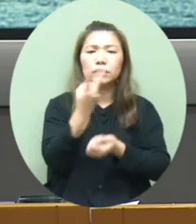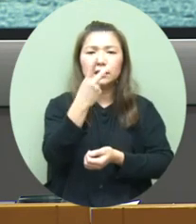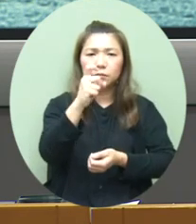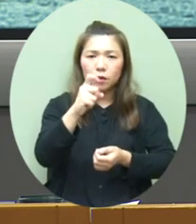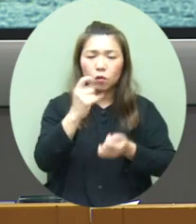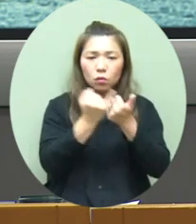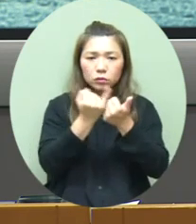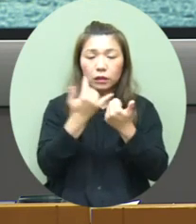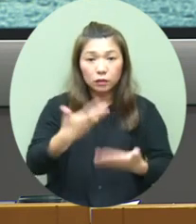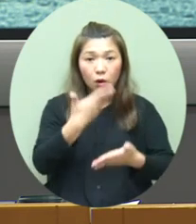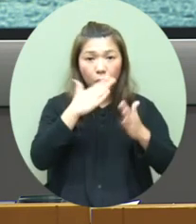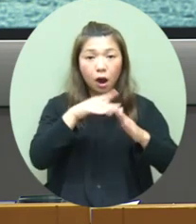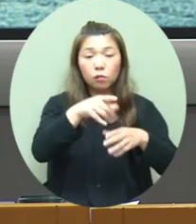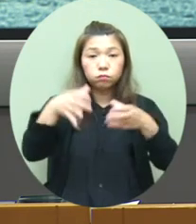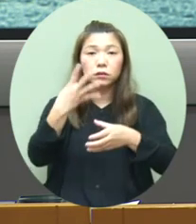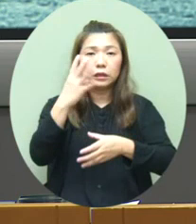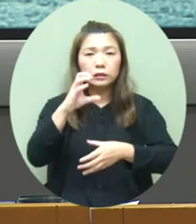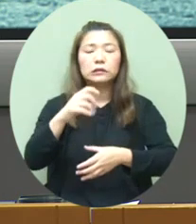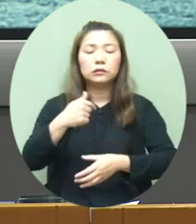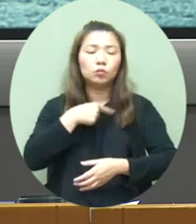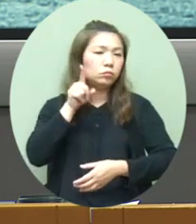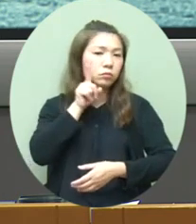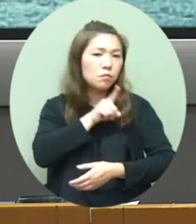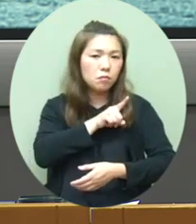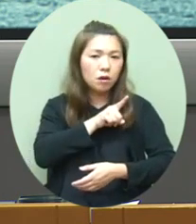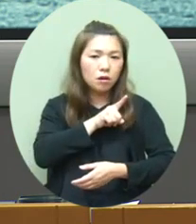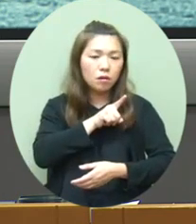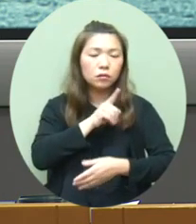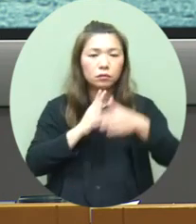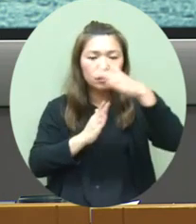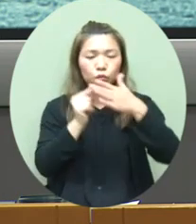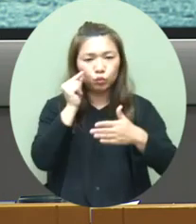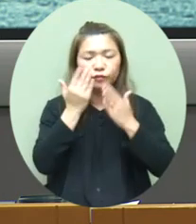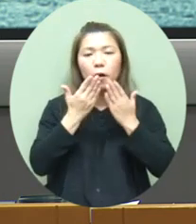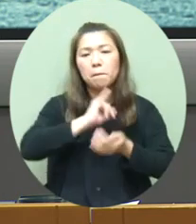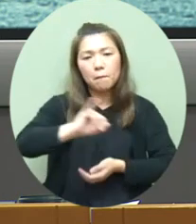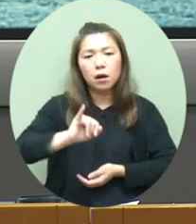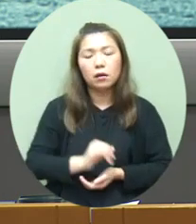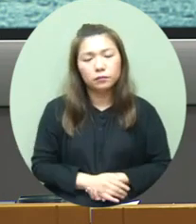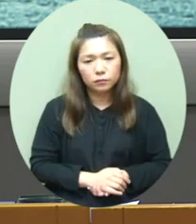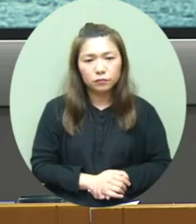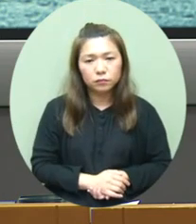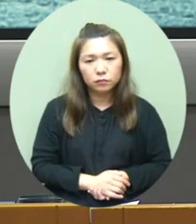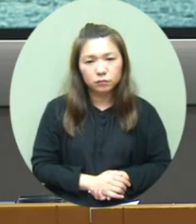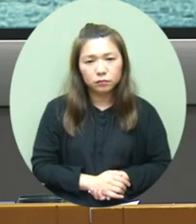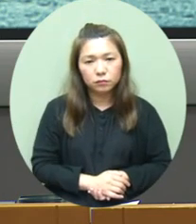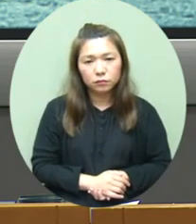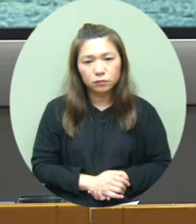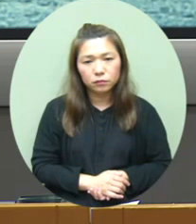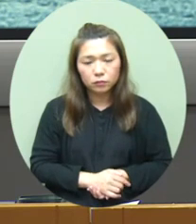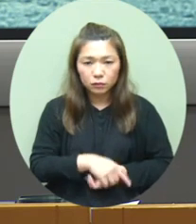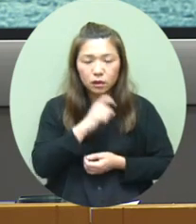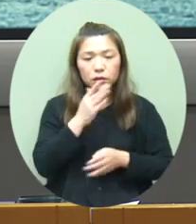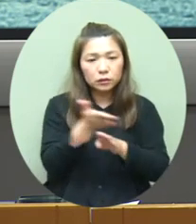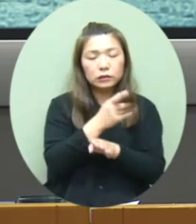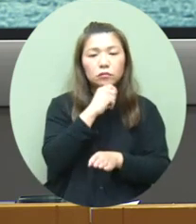嘅。咁呢間學校嘅呢一班呢需要一個禮拜即係停止面授課堂啦。咁較早前嘅有兩